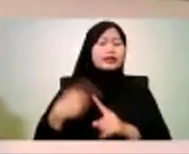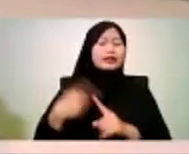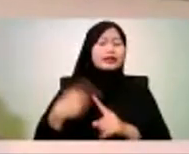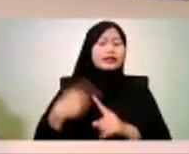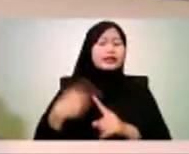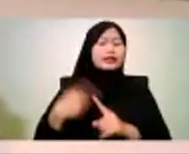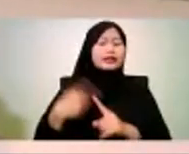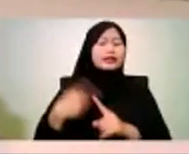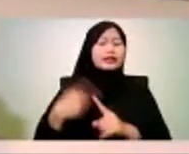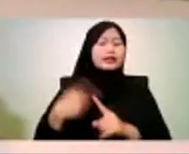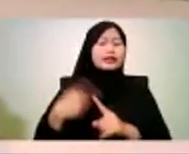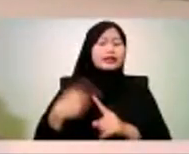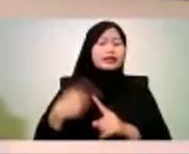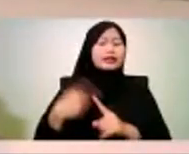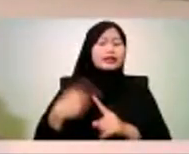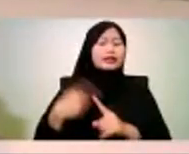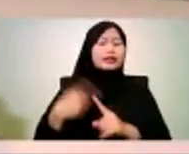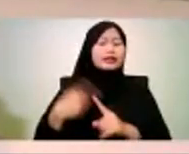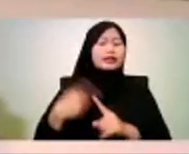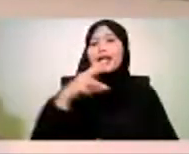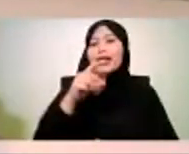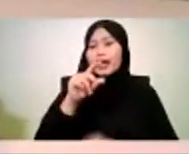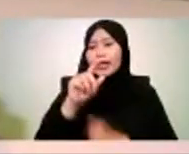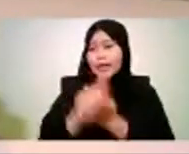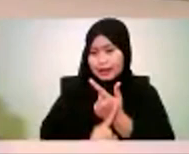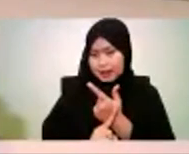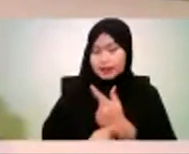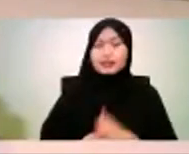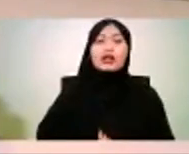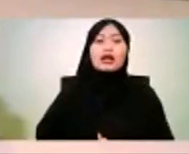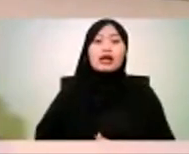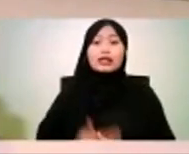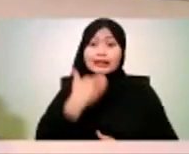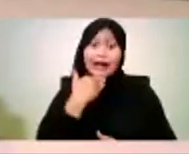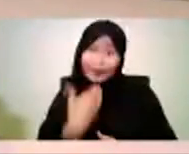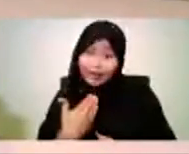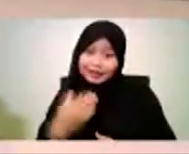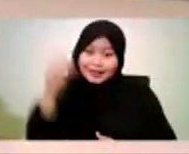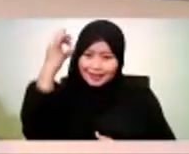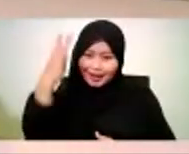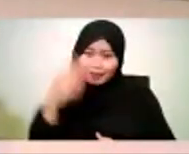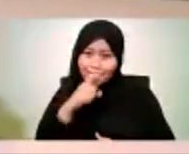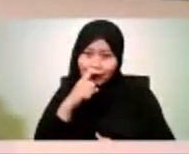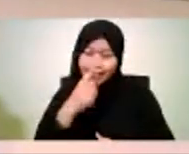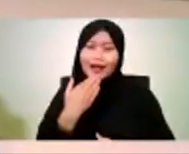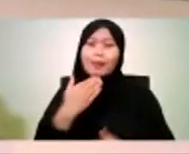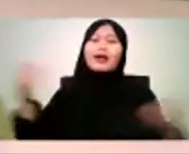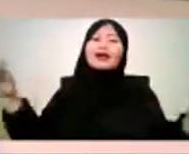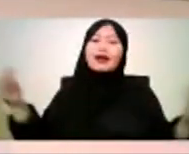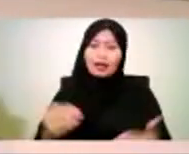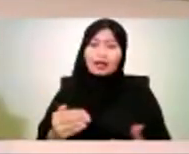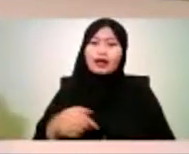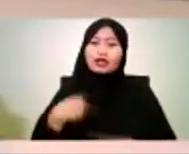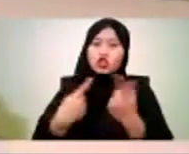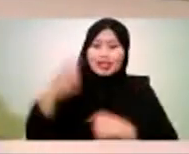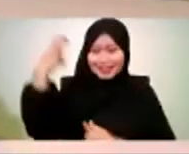Bapak Doctor Perry warjiyo Selamat siang Bapak Selamat datang pada sesi